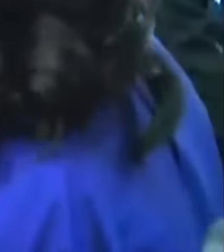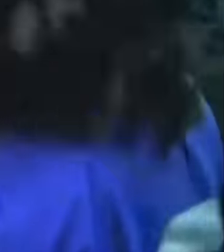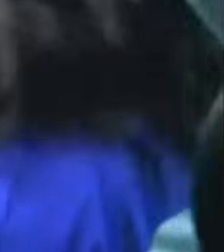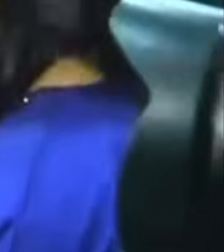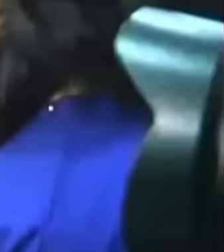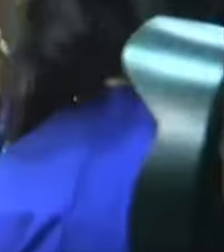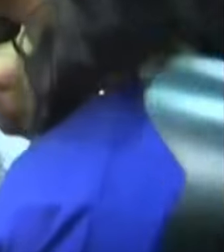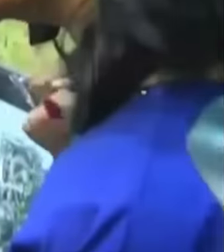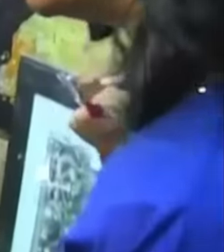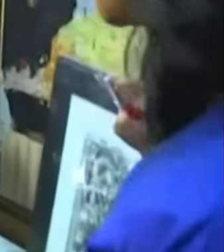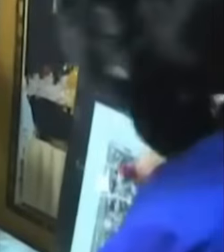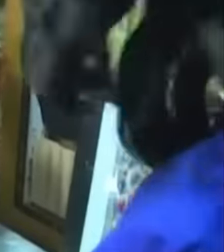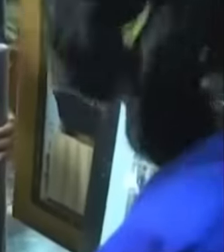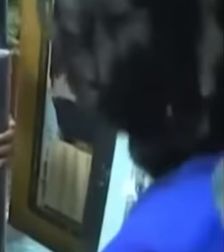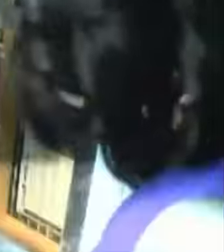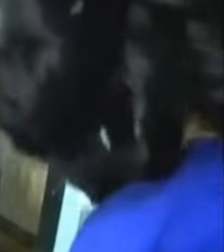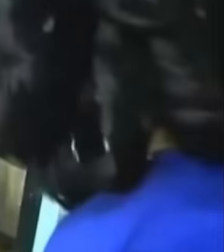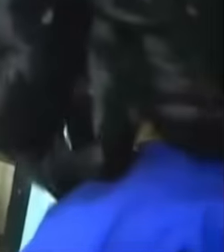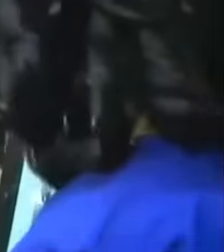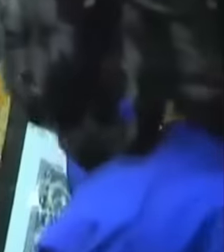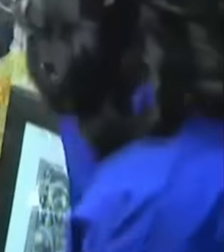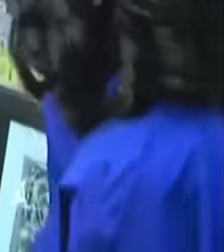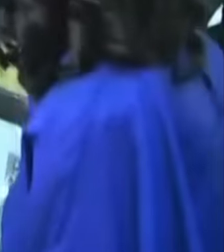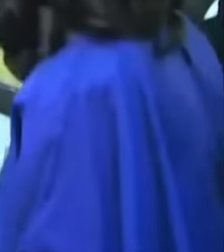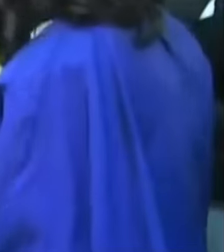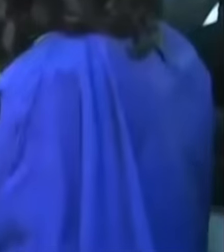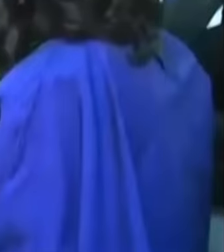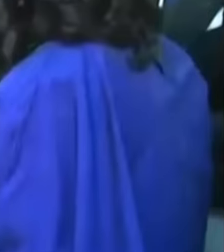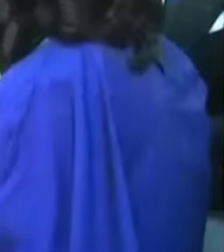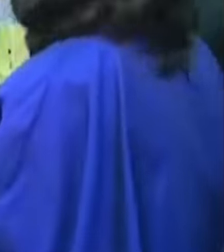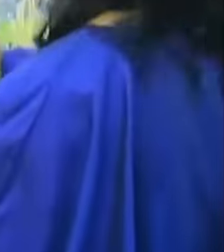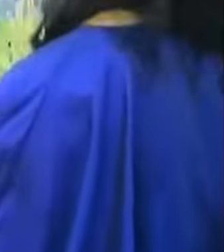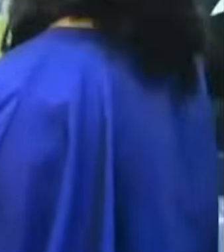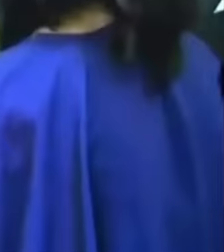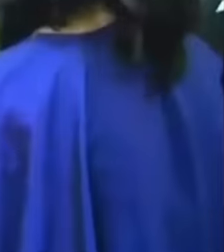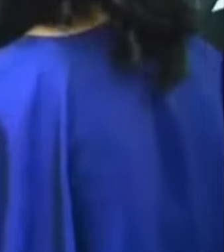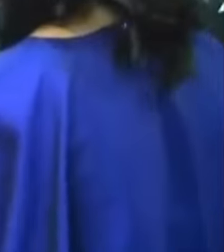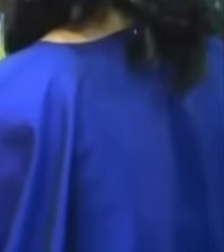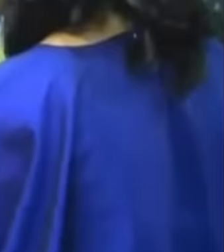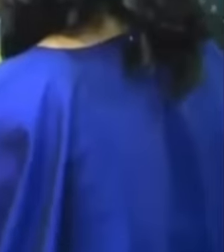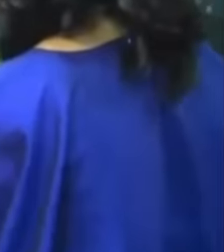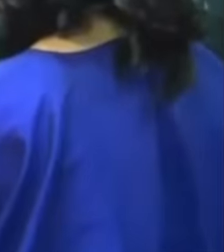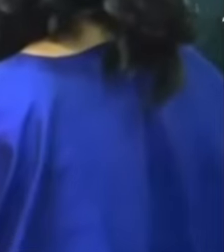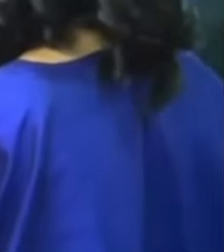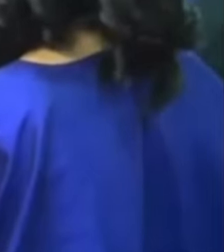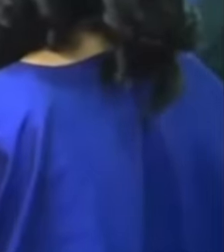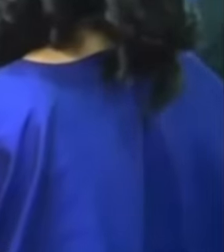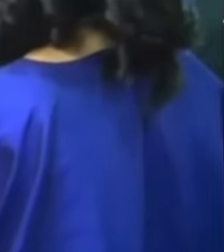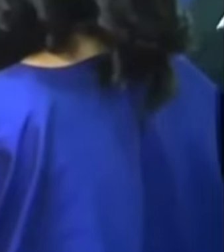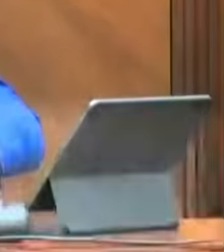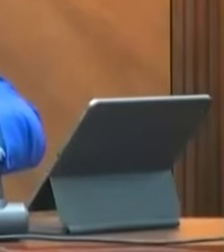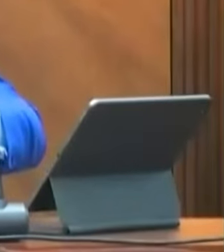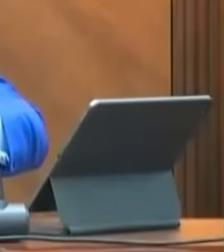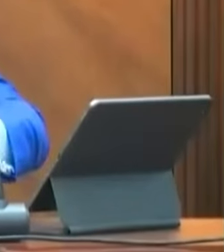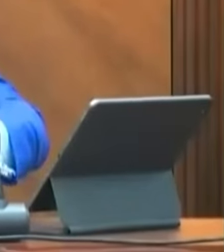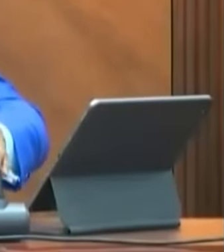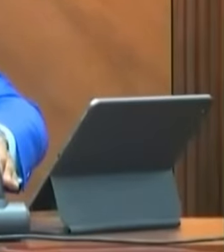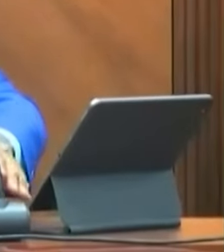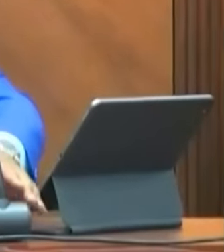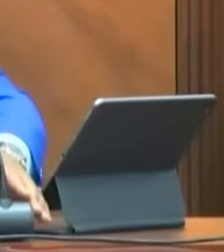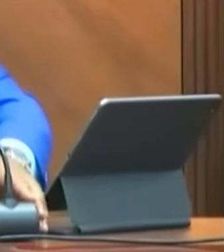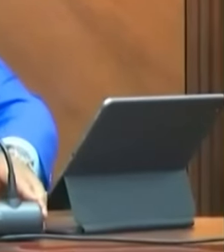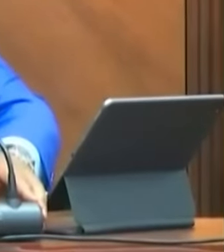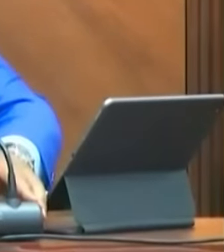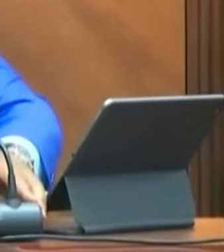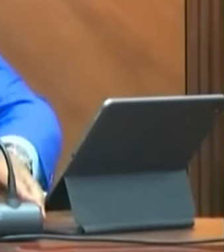une cartographie de tous les masques et les provinces. Ces premiers rendez-vous ont donc été l'occasion pour le président de la